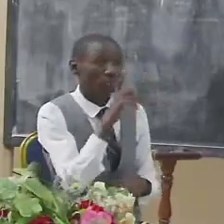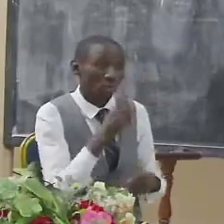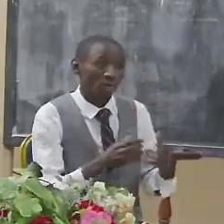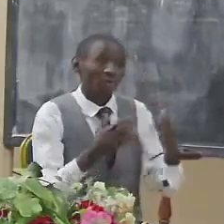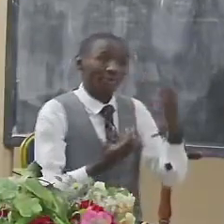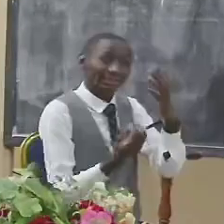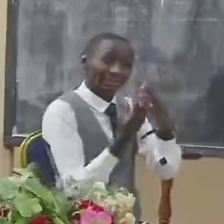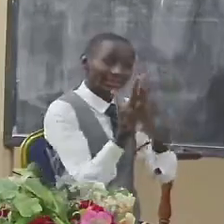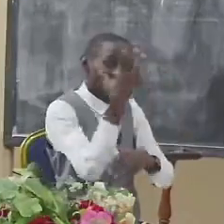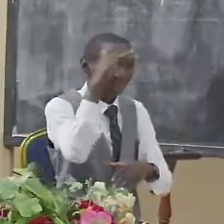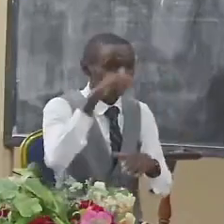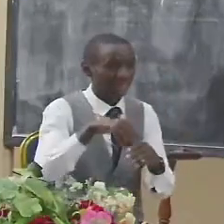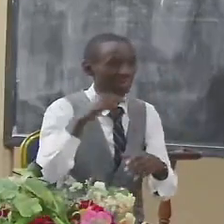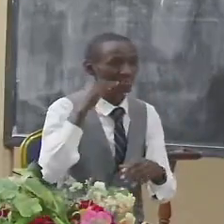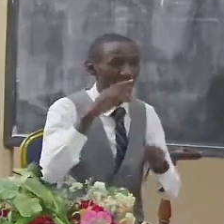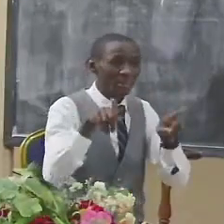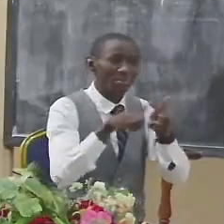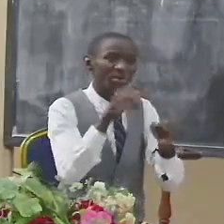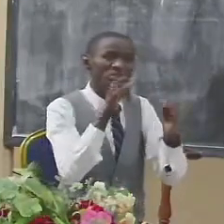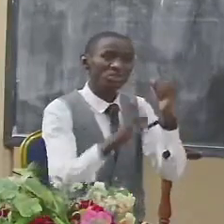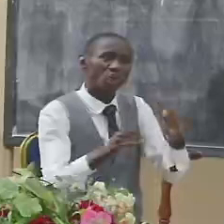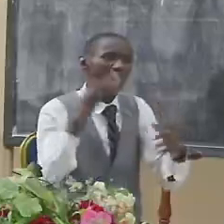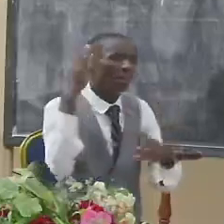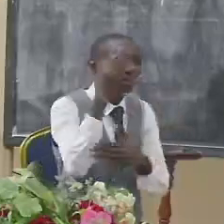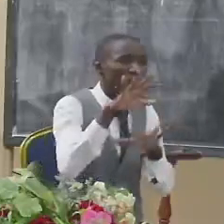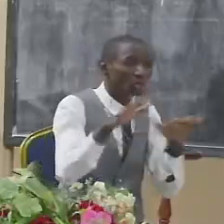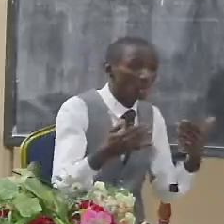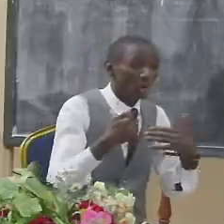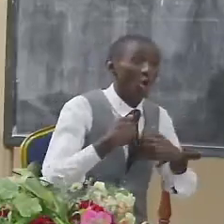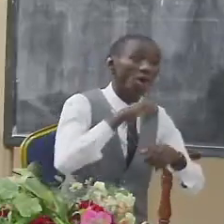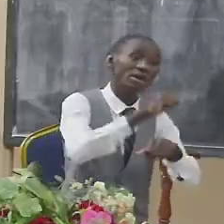quand on prêche comme ba mekomala mujumbe hata uhubiri ya eh